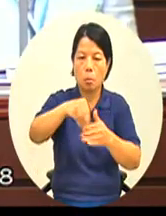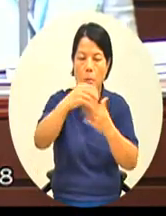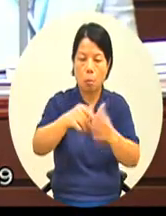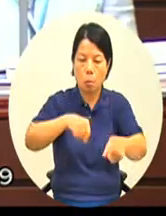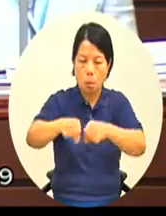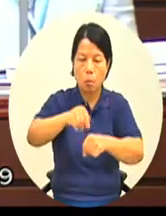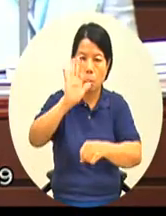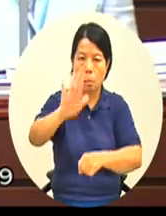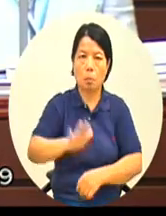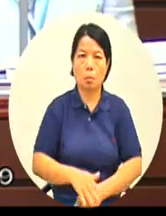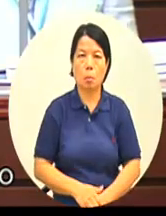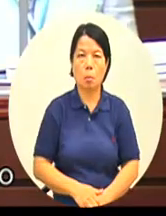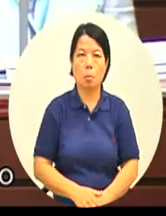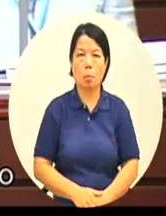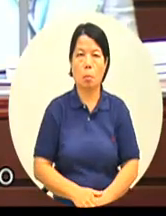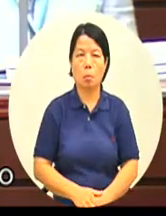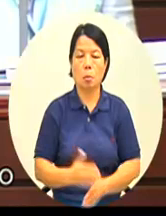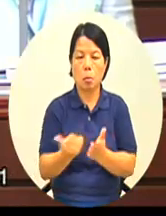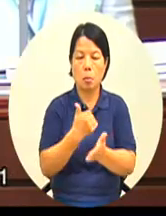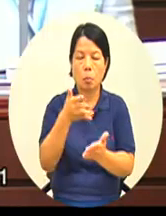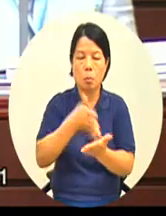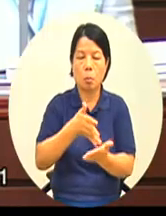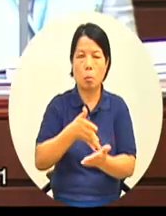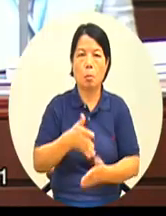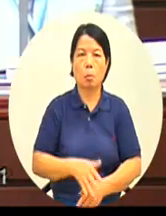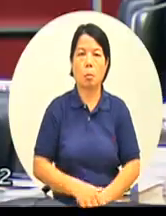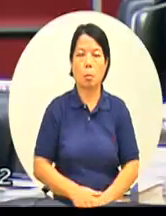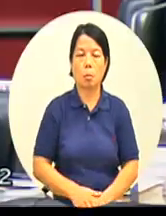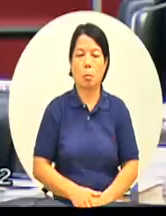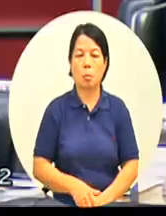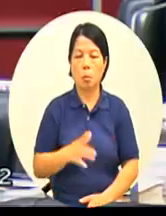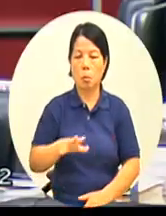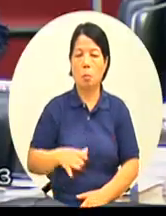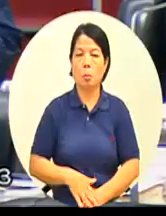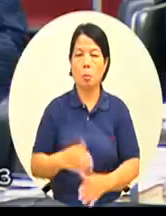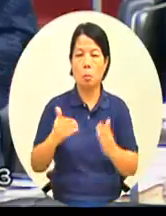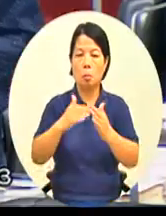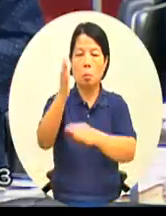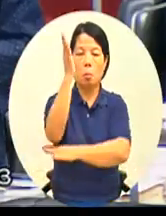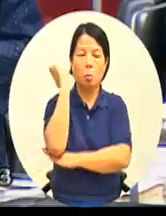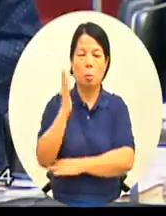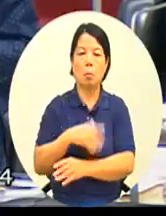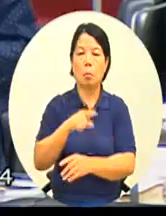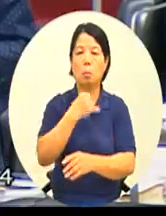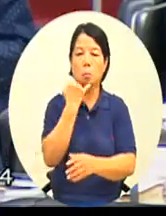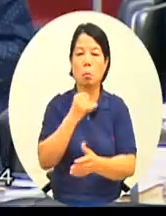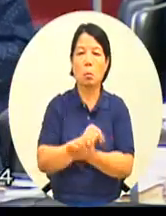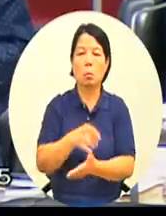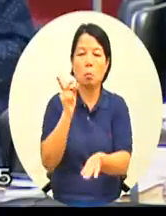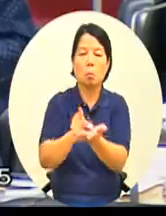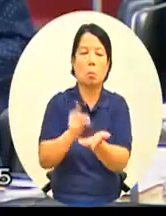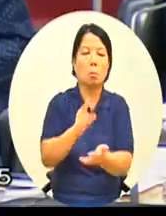划。 局长，我刚刚讲的就是只准州官放火，不准百姓点灯。